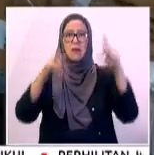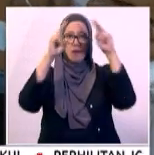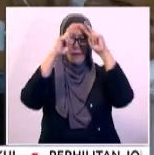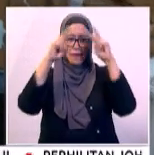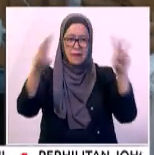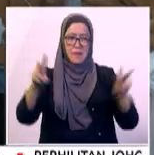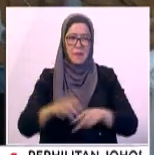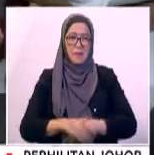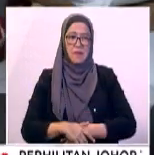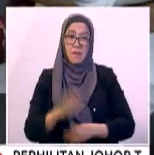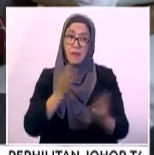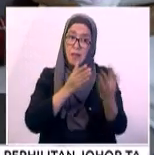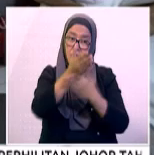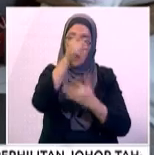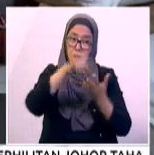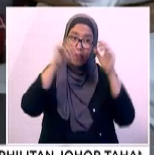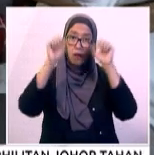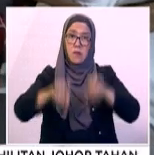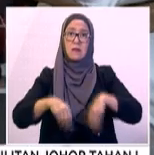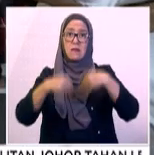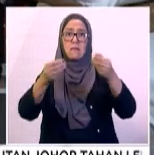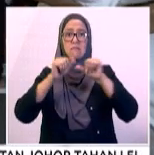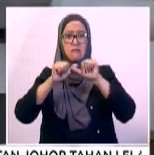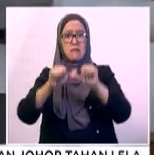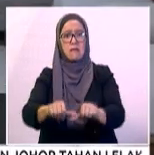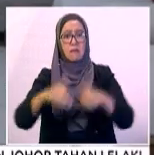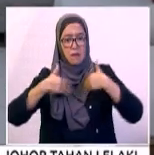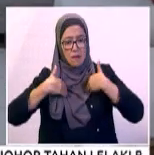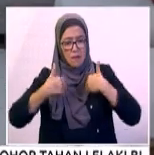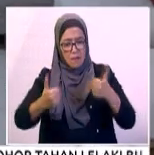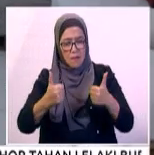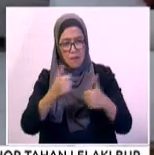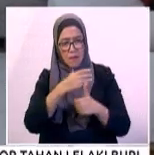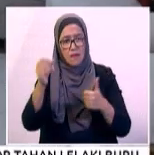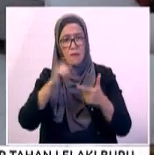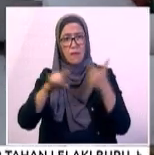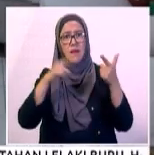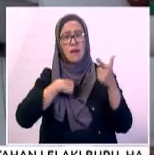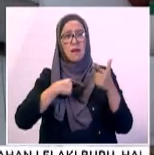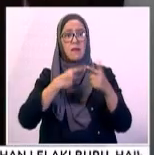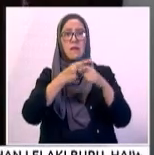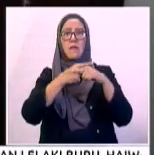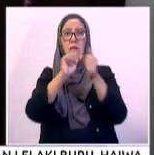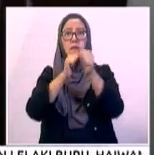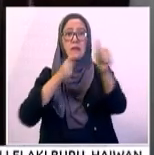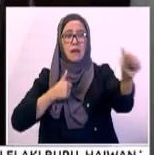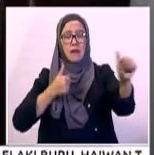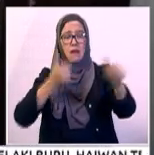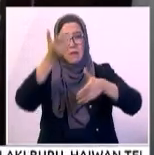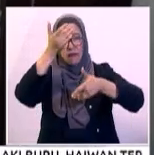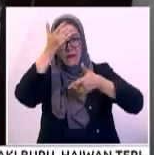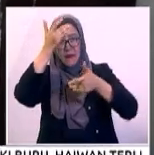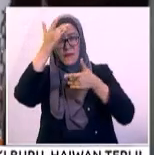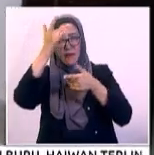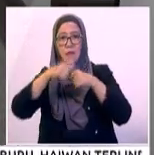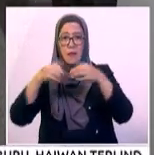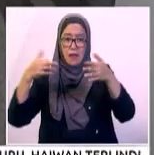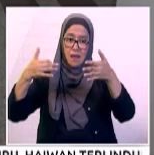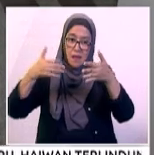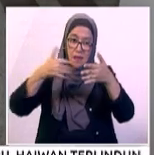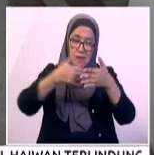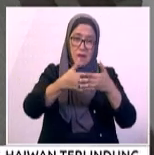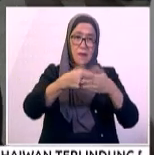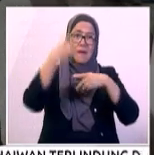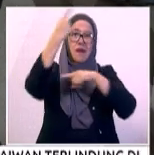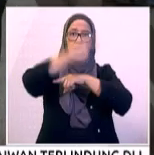ia mampu mengekalkan kesihatan dan mengelakkan diri dari jangkitan penyakit berjangkit menjelang kemuncak haji di Hari Arafah.